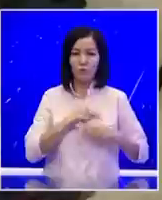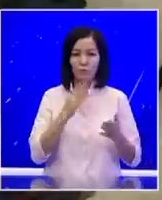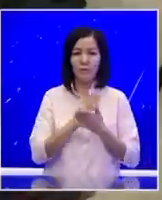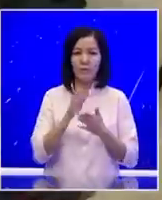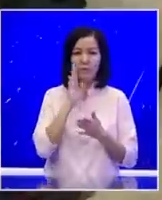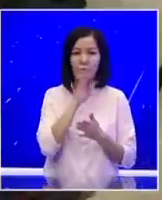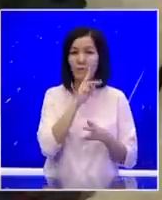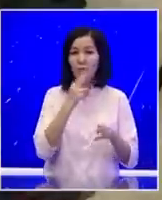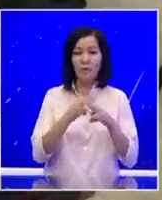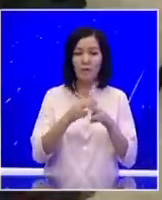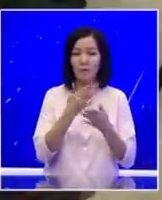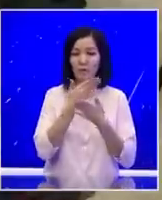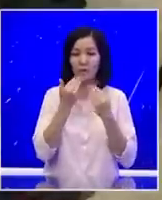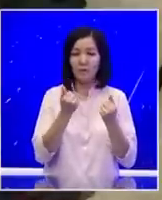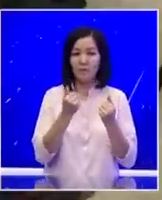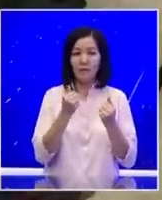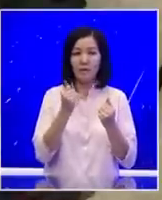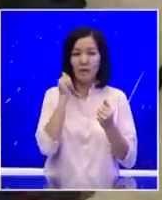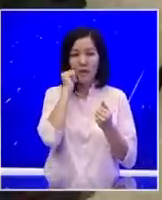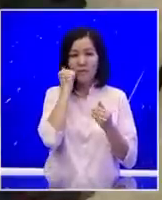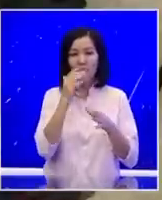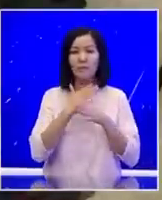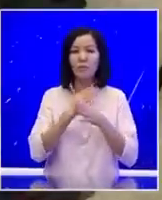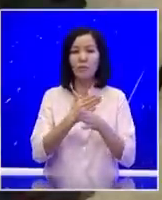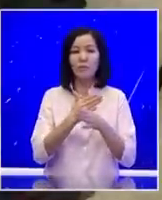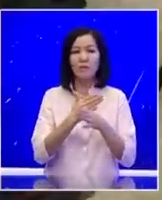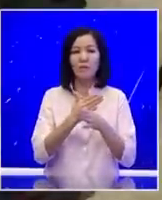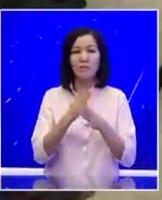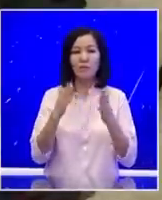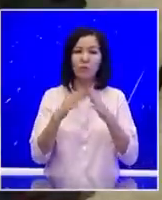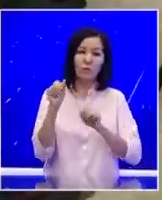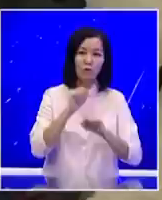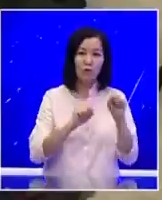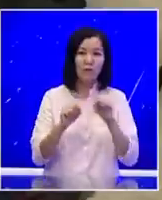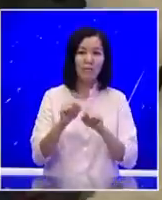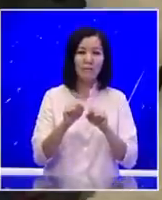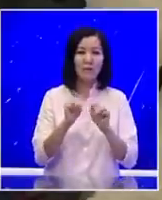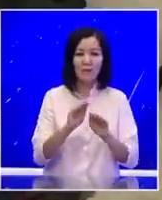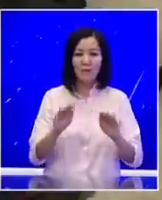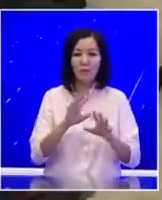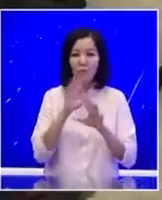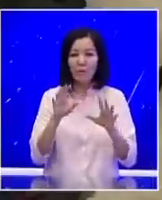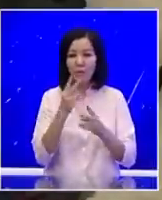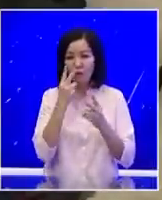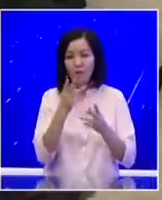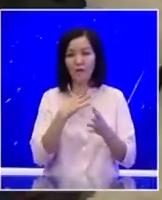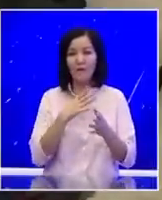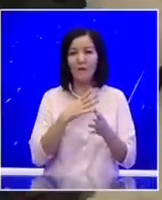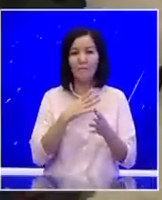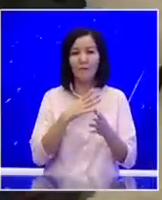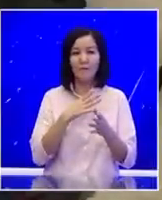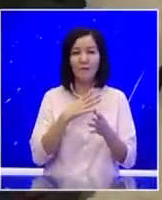мамамызға мешет етпейміз, апамызға көмектесеміз. Үй жинауға сіңілдеріме де айтып қоямын,